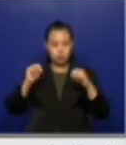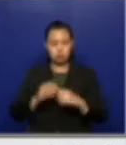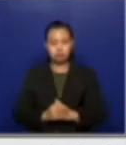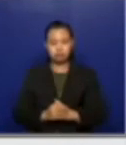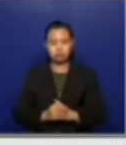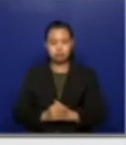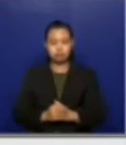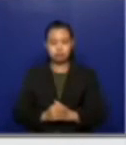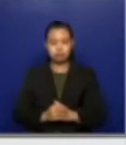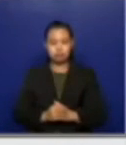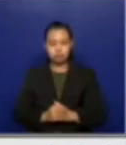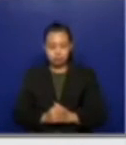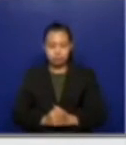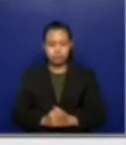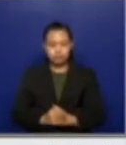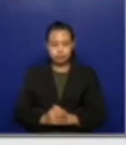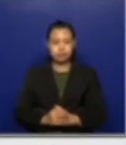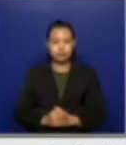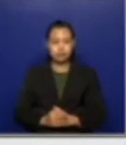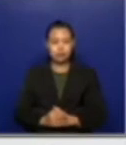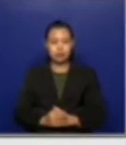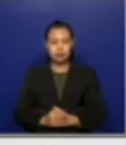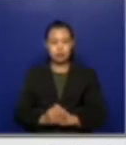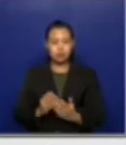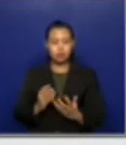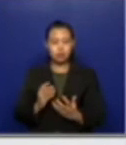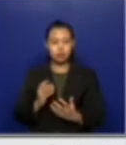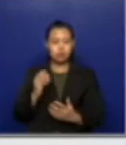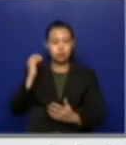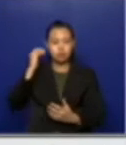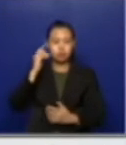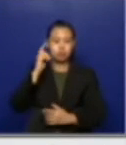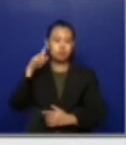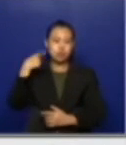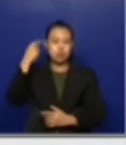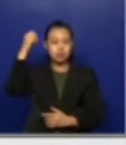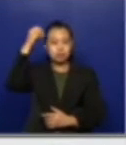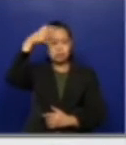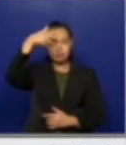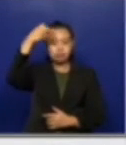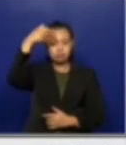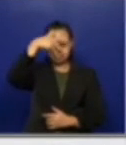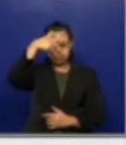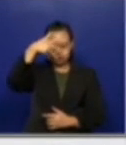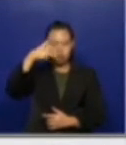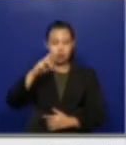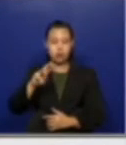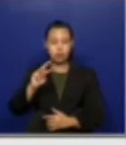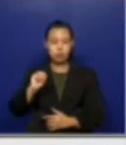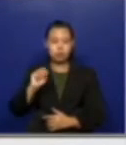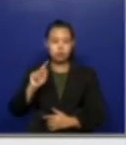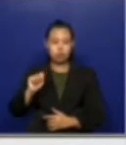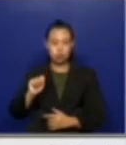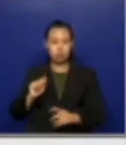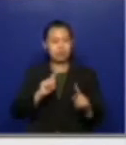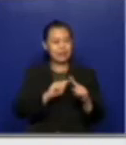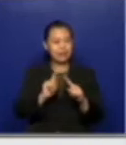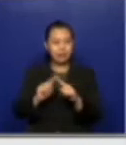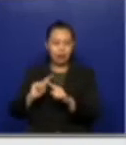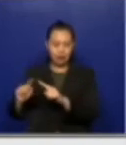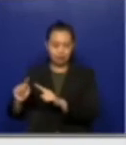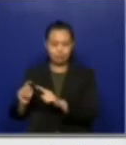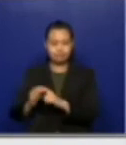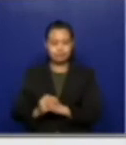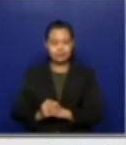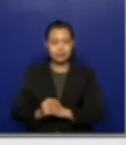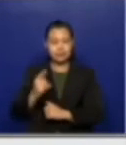ารัตน์เกยุราพันธ์ก็มีประสบการณ์เป็นรัฐมนตรีมาหลายกระทรวงสภาของเราควรรักษาระบอบประช